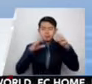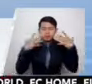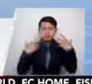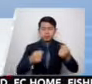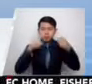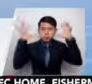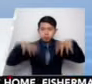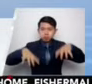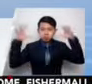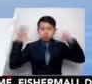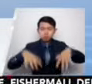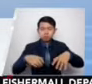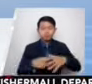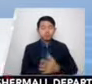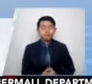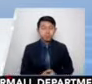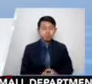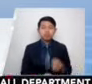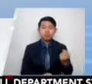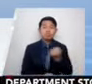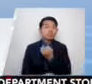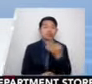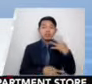ba kayo naninirahan dyan sa Florida, ma'am?